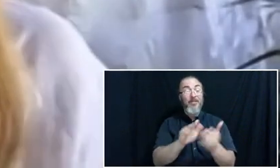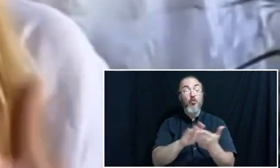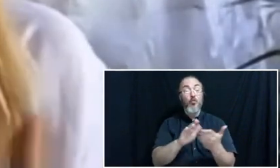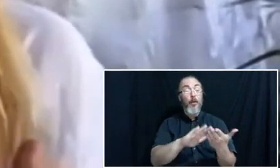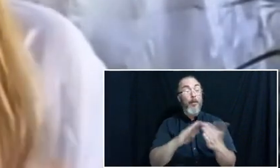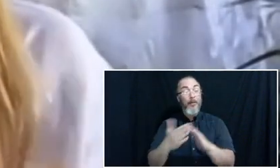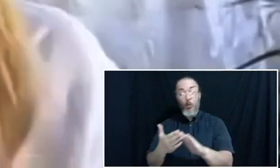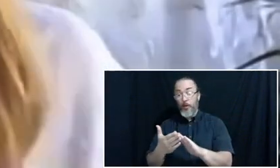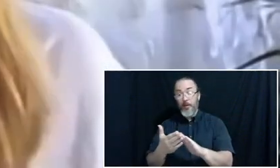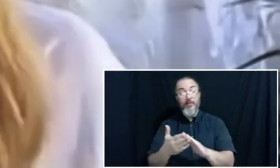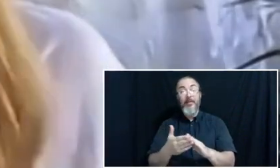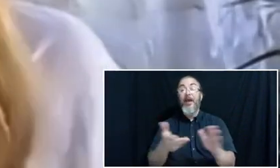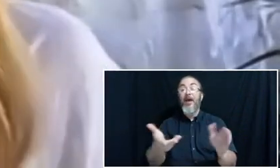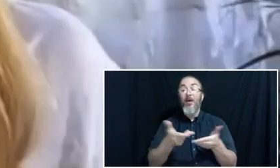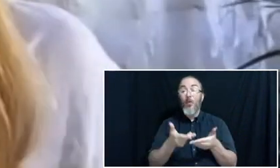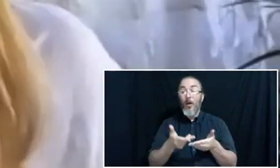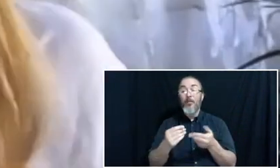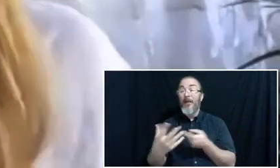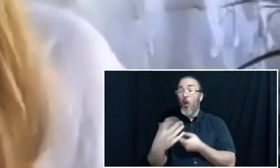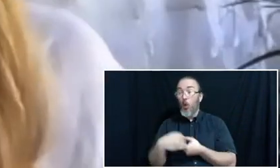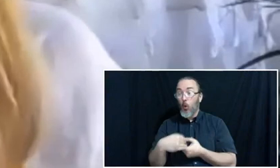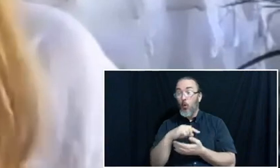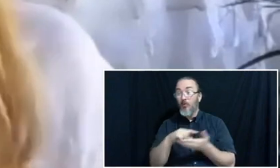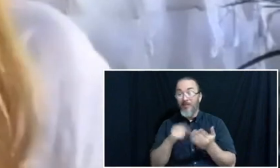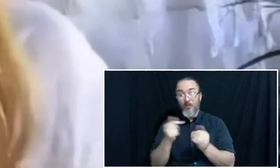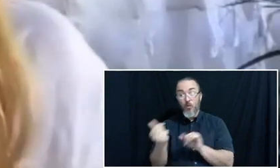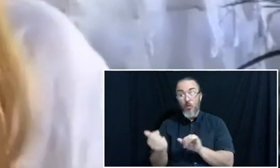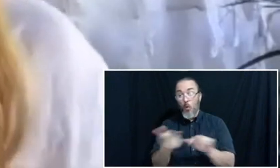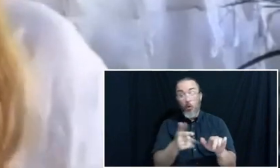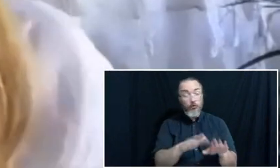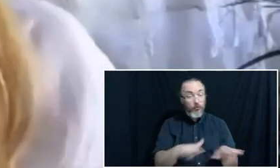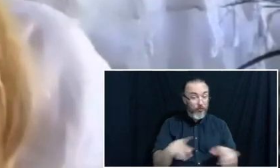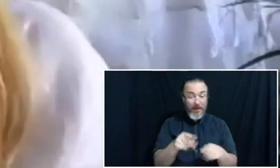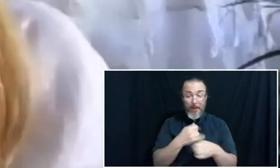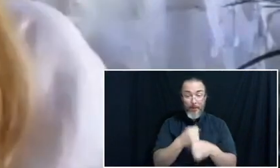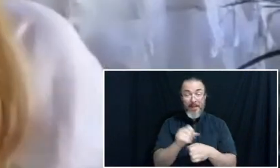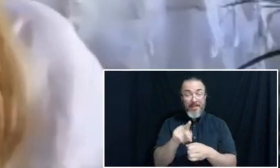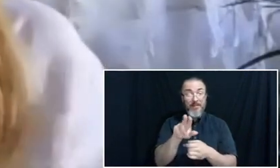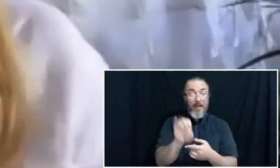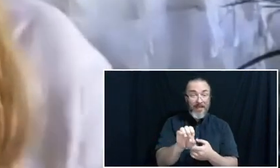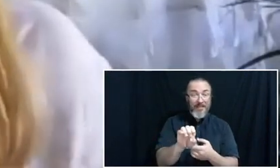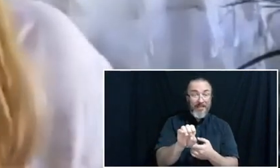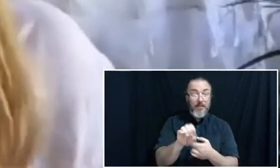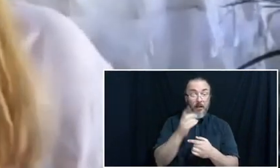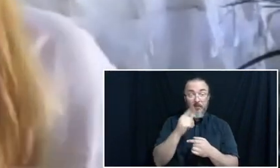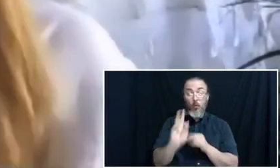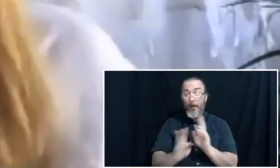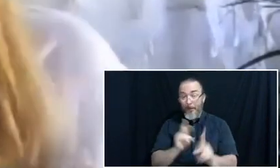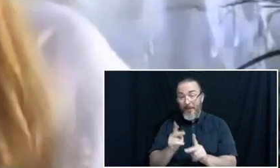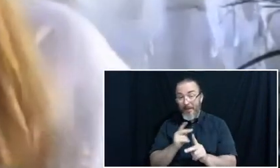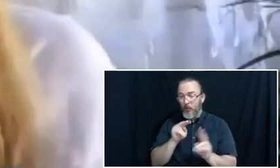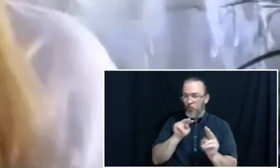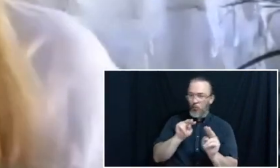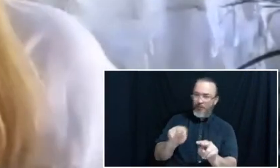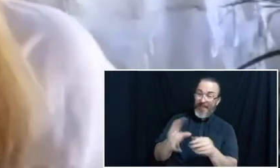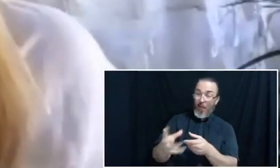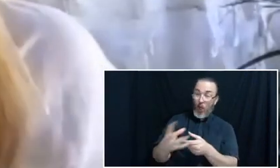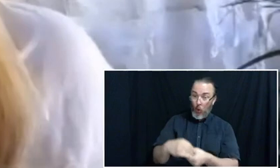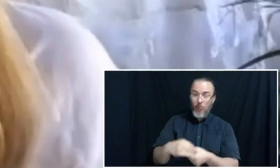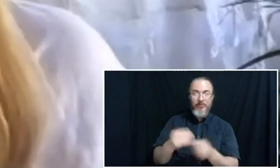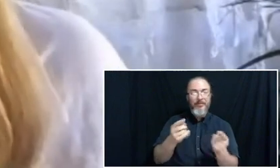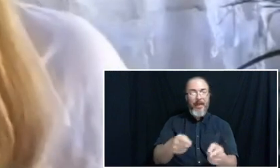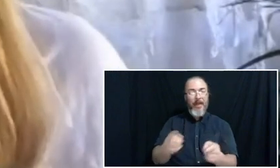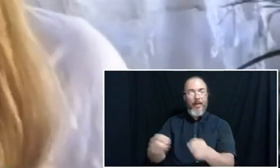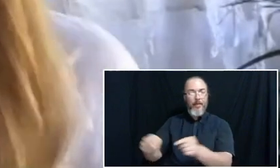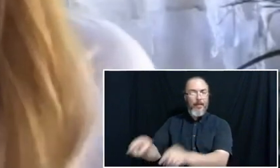communautés scolaires qui soient et accueillantes, et soutiennent tous les enfants et aussi créer les espaces nécessaires pour que les personnes voient l'inclusion